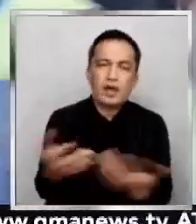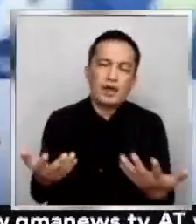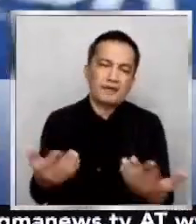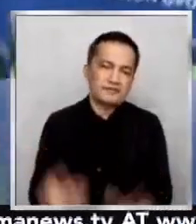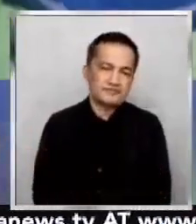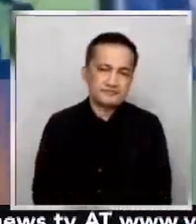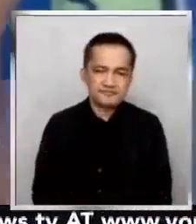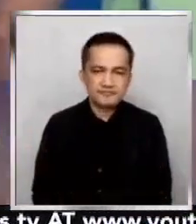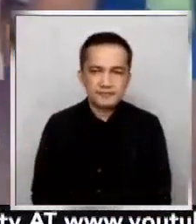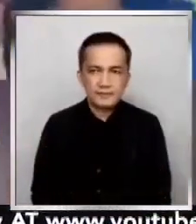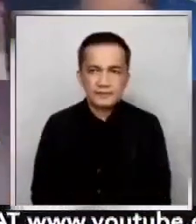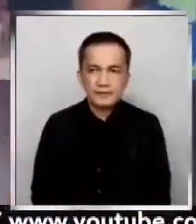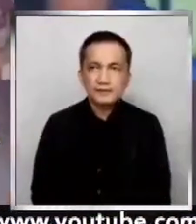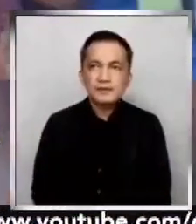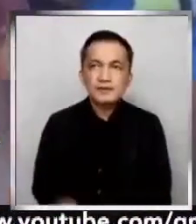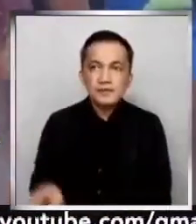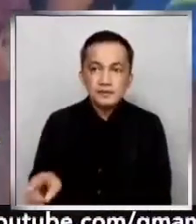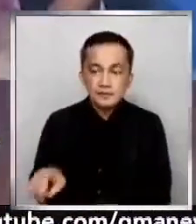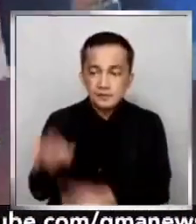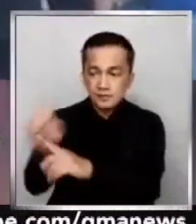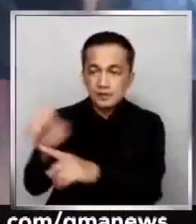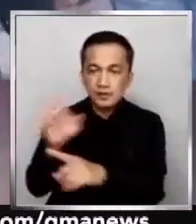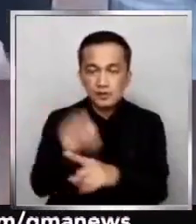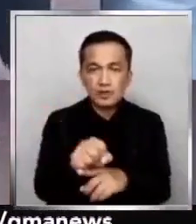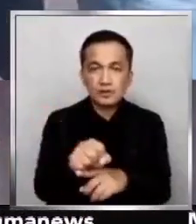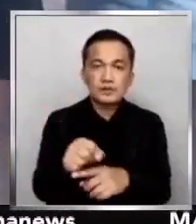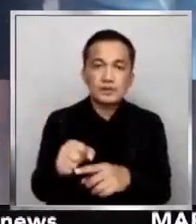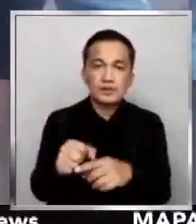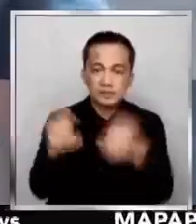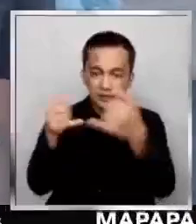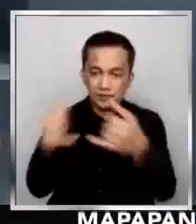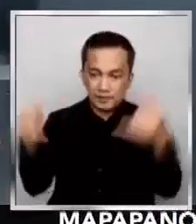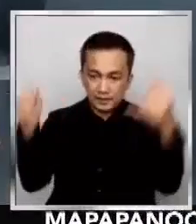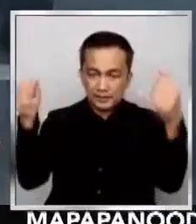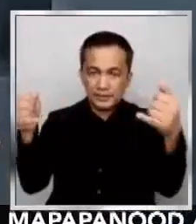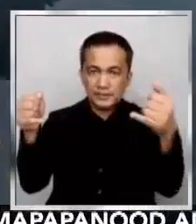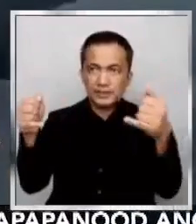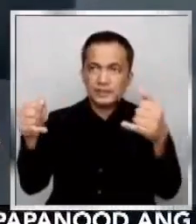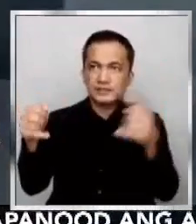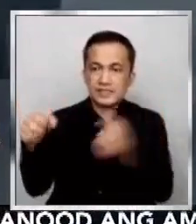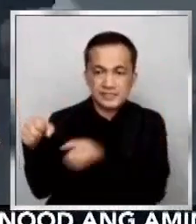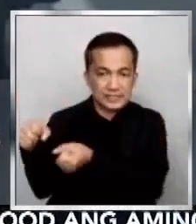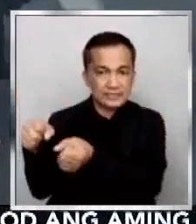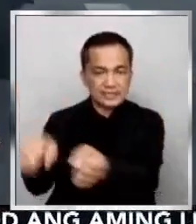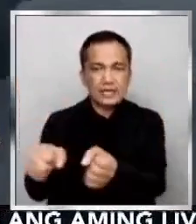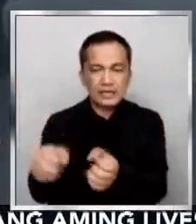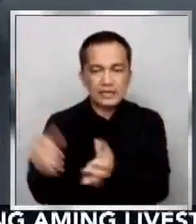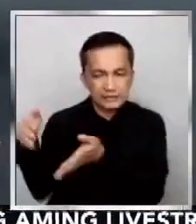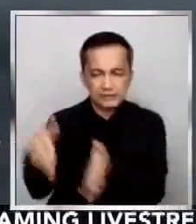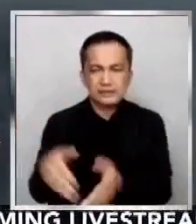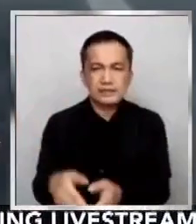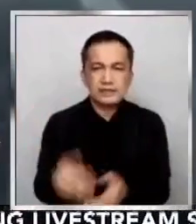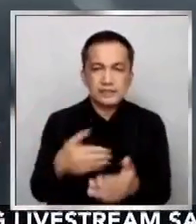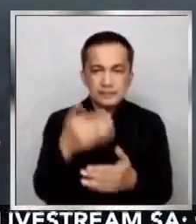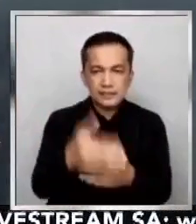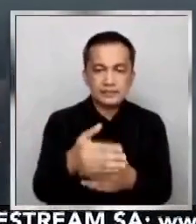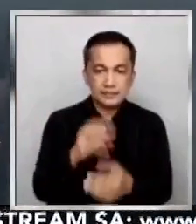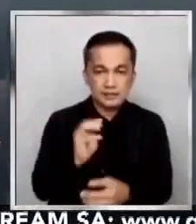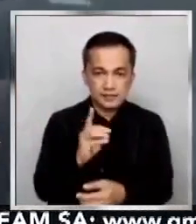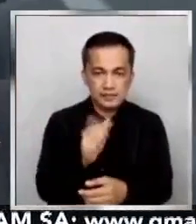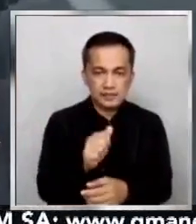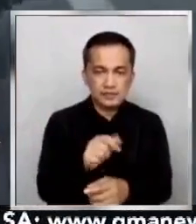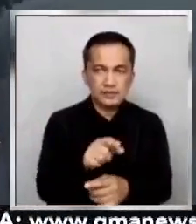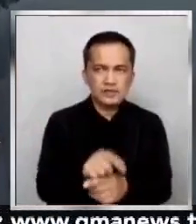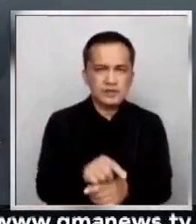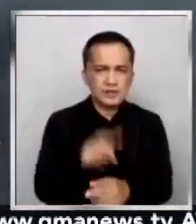Pinagkukumbis ka rin ng Sidewalk Clearing Operations Team ang mga sampayang nasa bangketa. Sunod na sinuyod ng MMDA ang V. Angeles